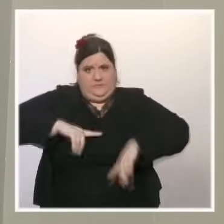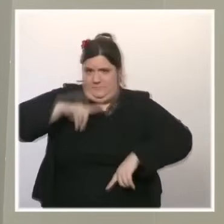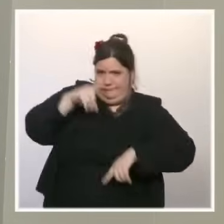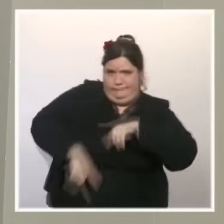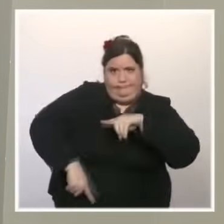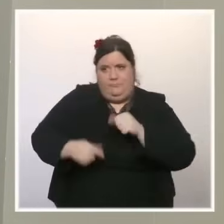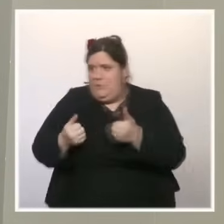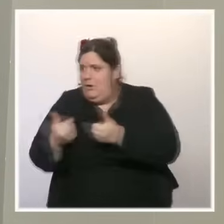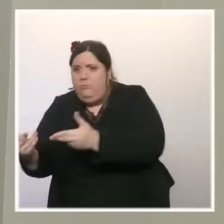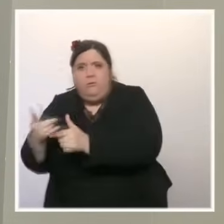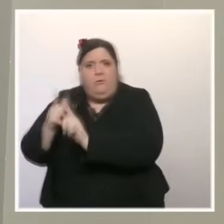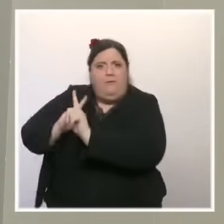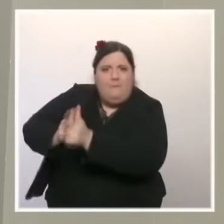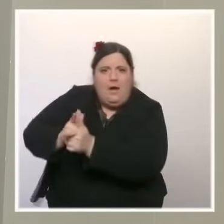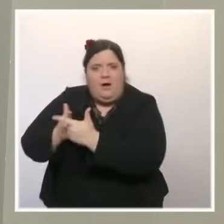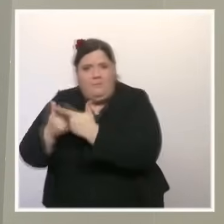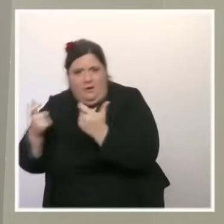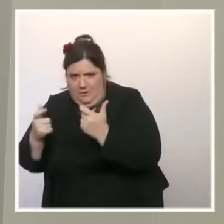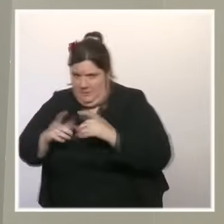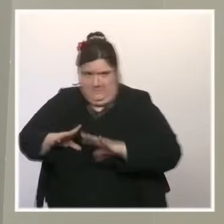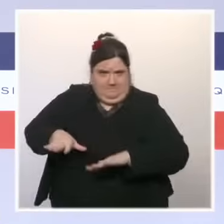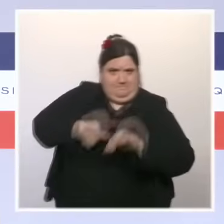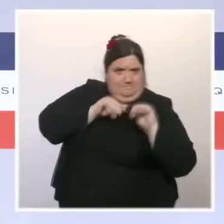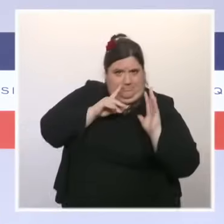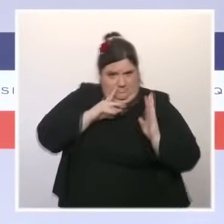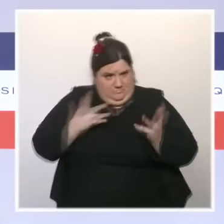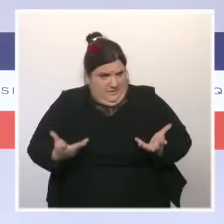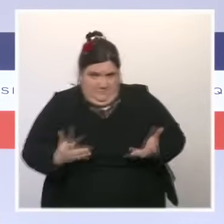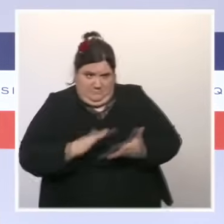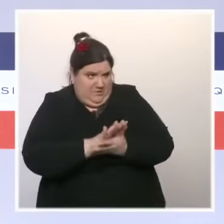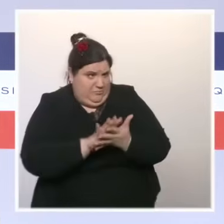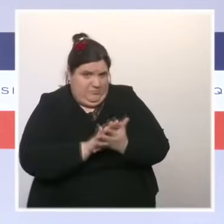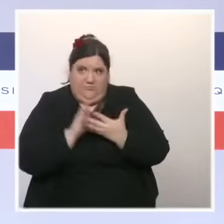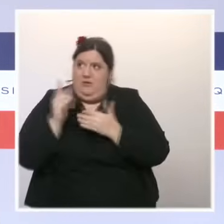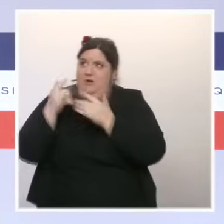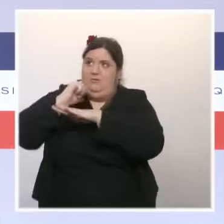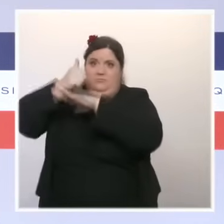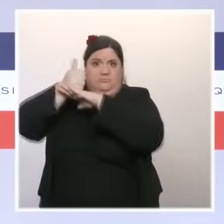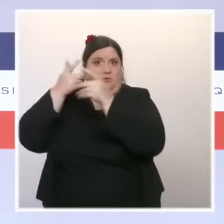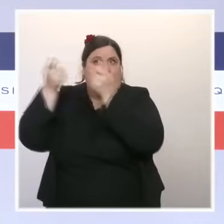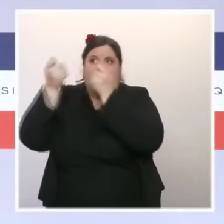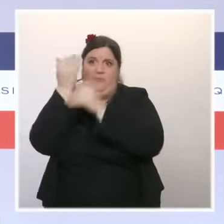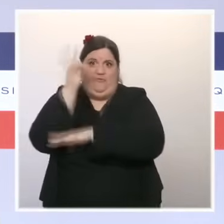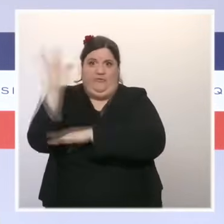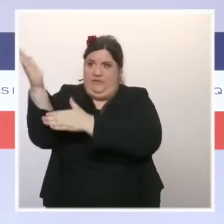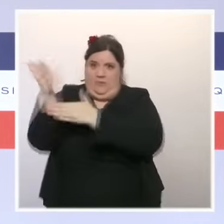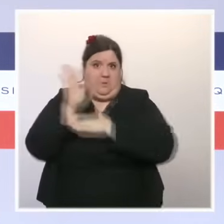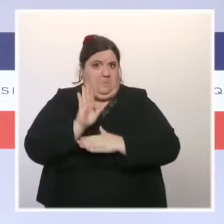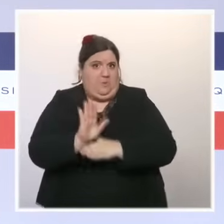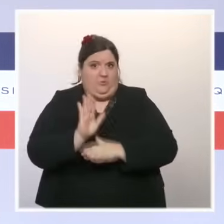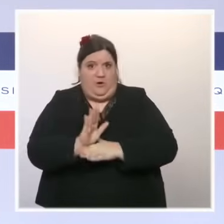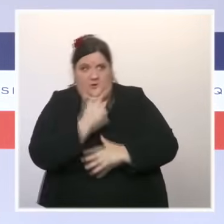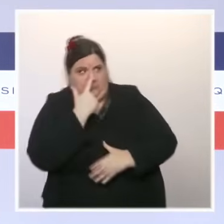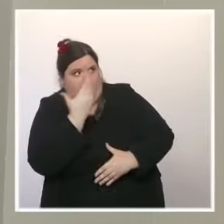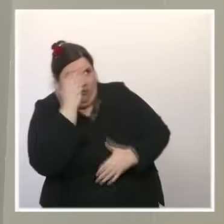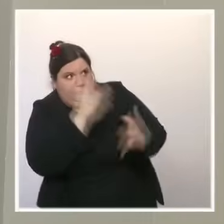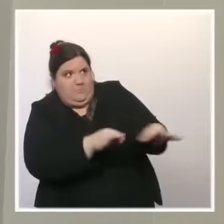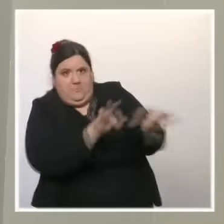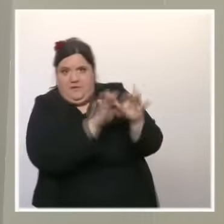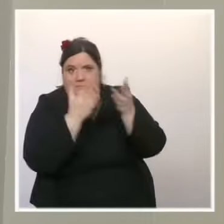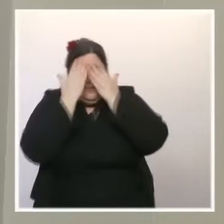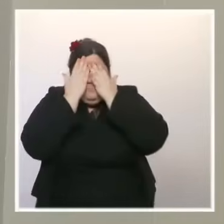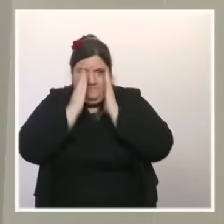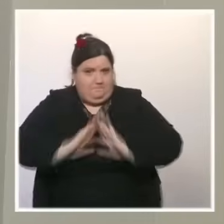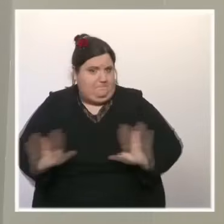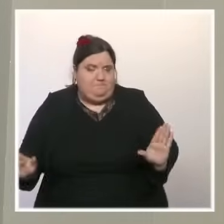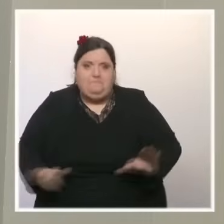savoir si la France avait porte parole du gouvernement français. D'accord. Très bien. déjà pas mal. Et sinon, concernant les sanctions contre une